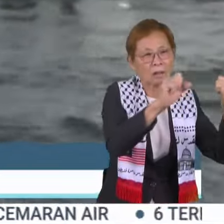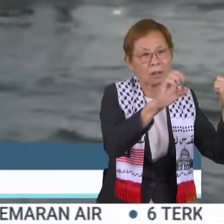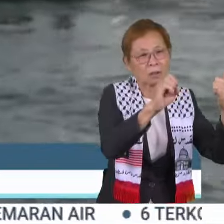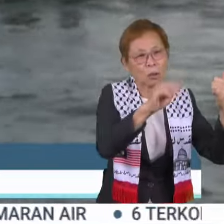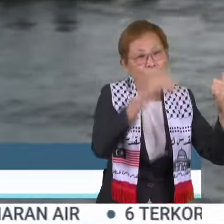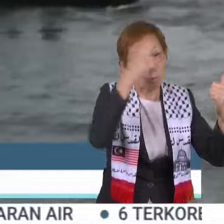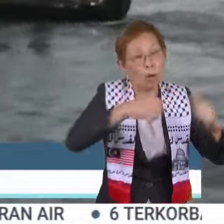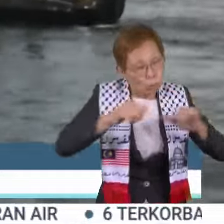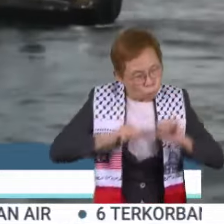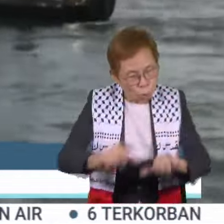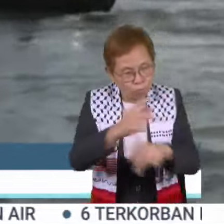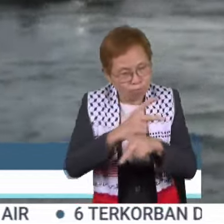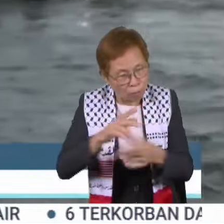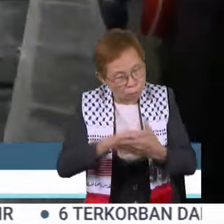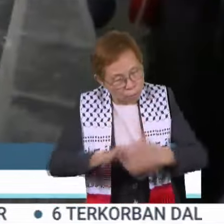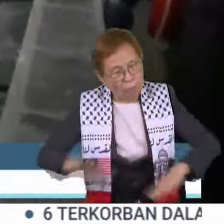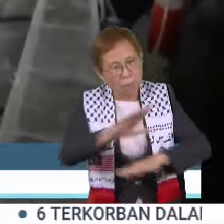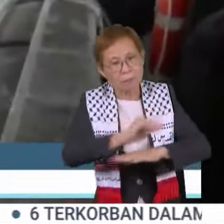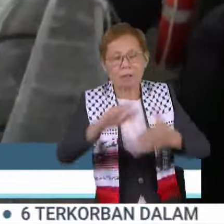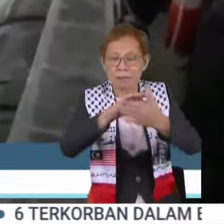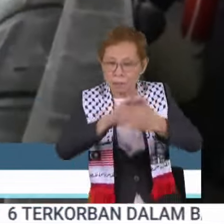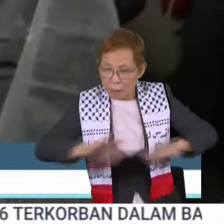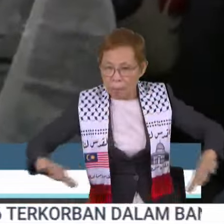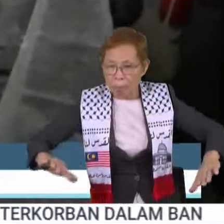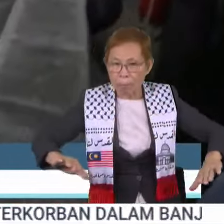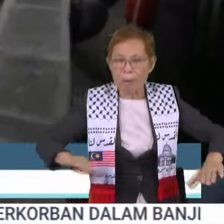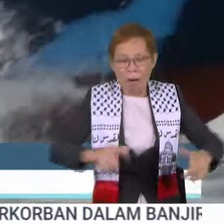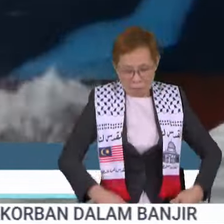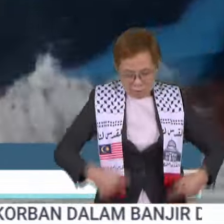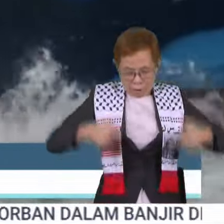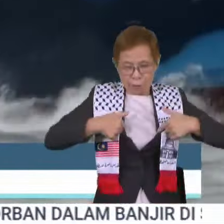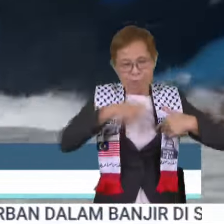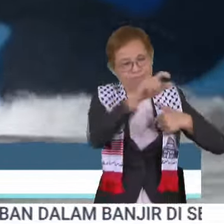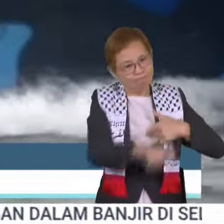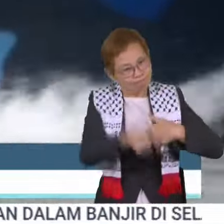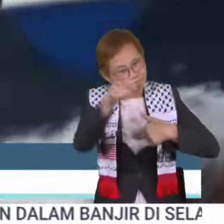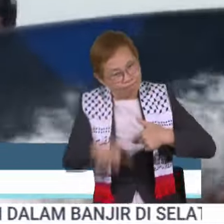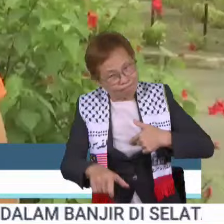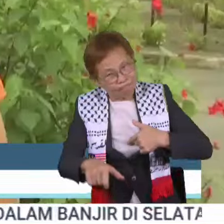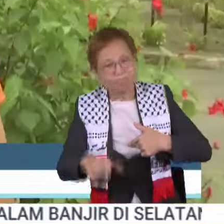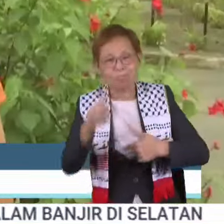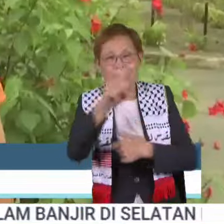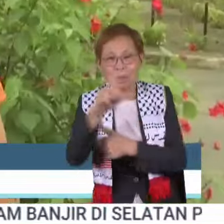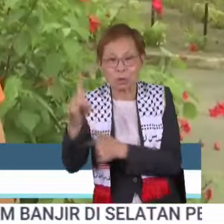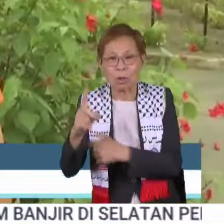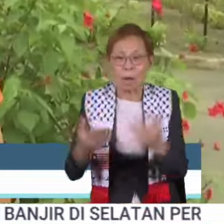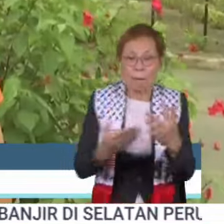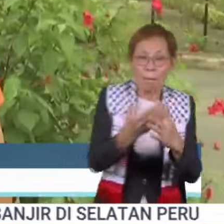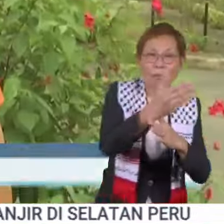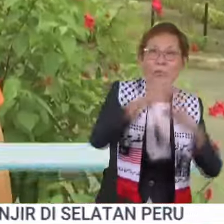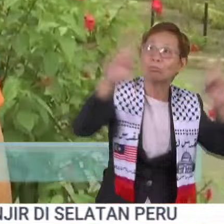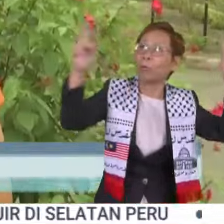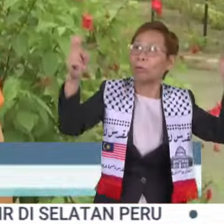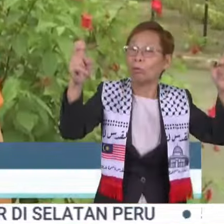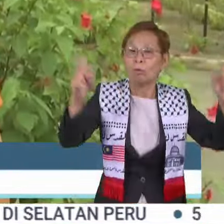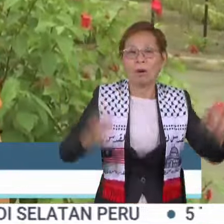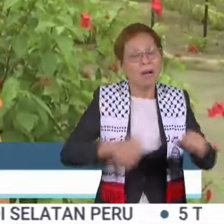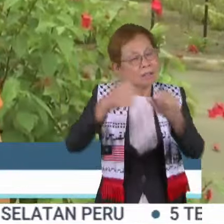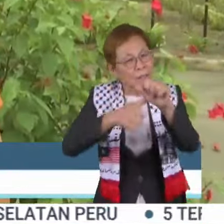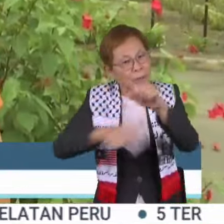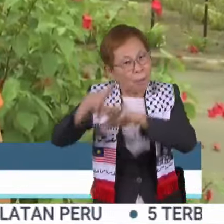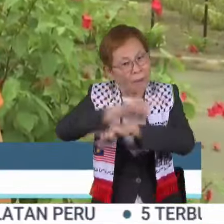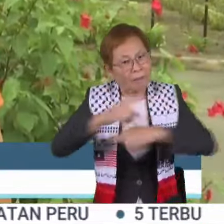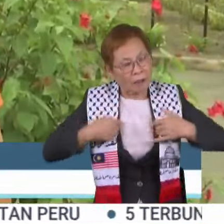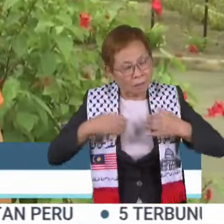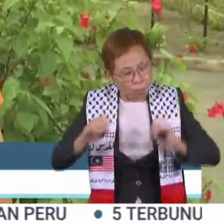terus menjaga keselamatan dan keselamatan hidup mereka. Melalui tagline "Tiada hari tanpa